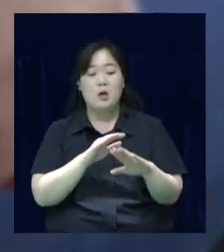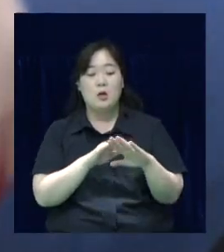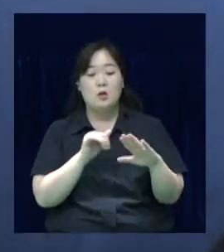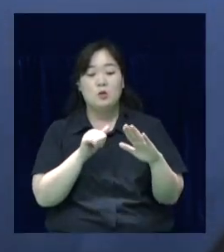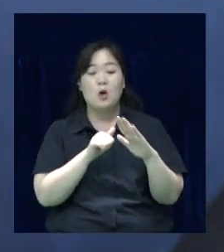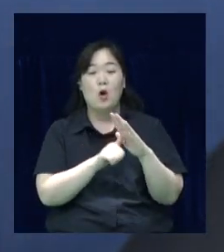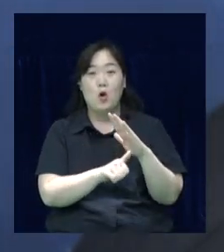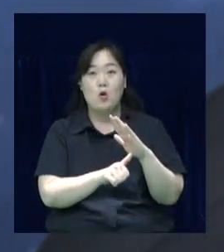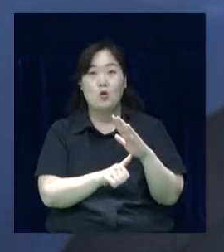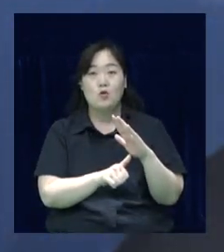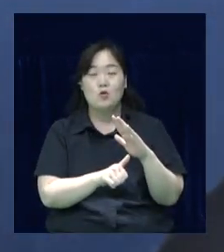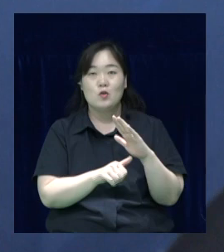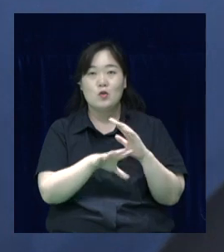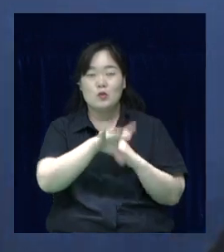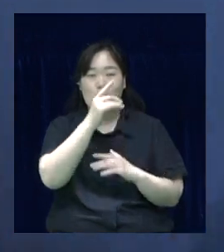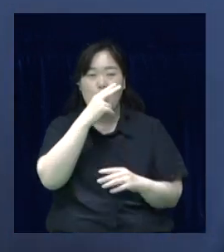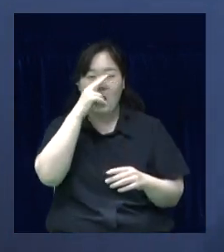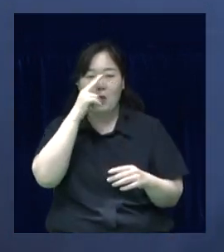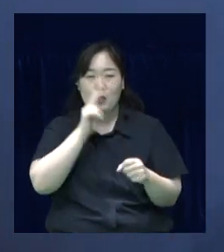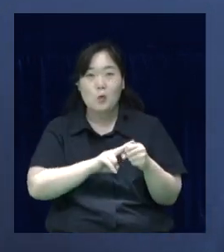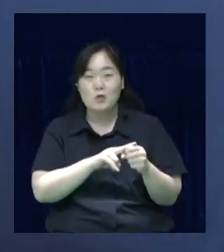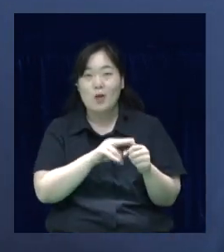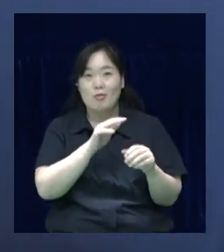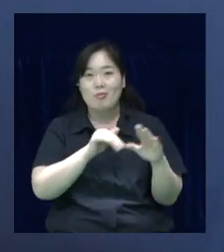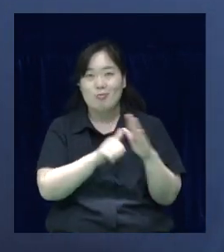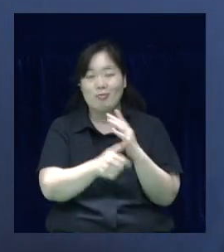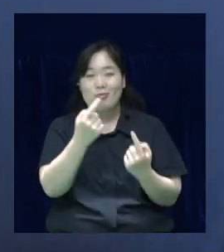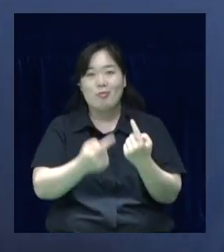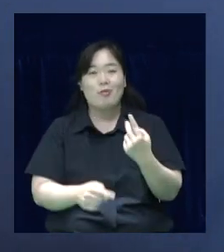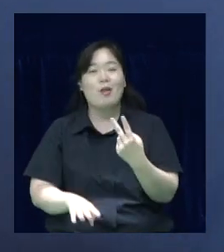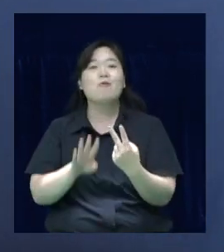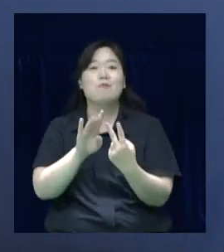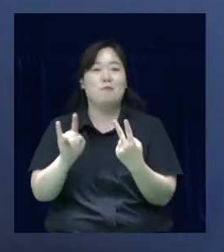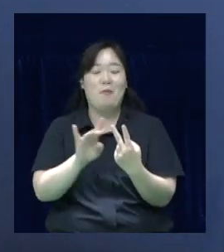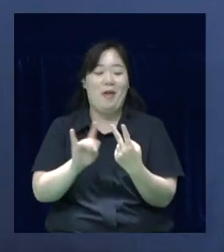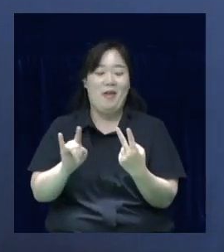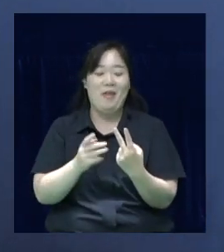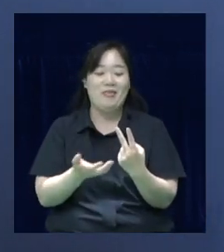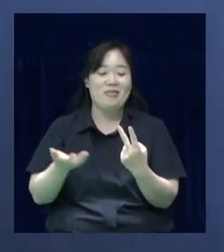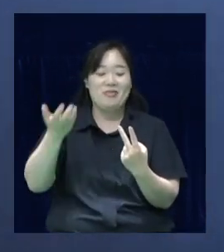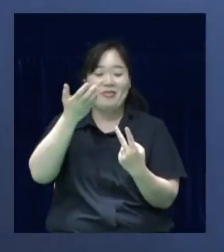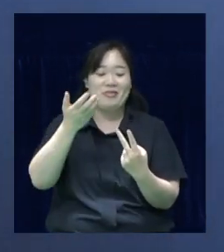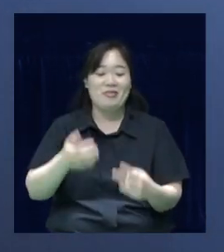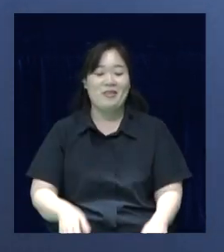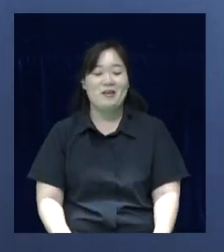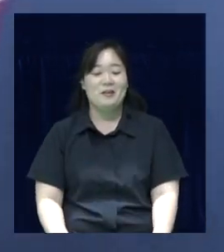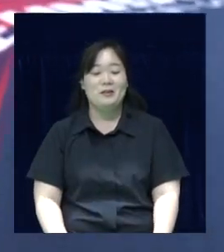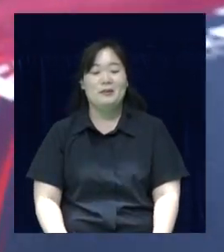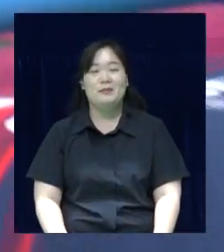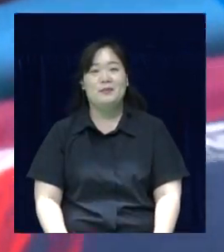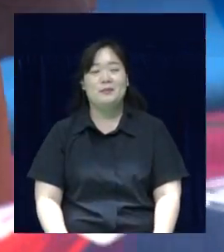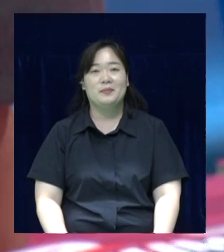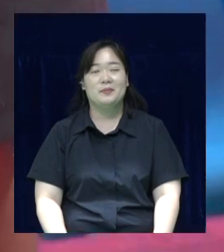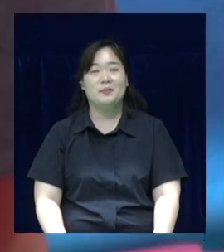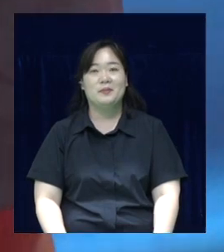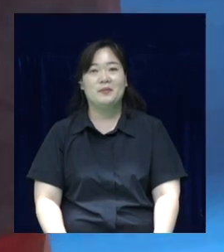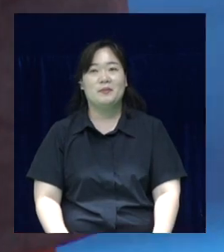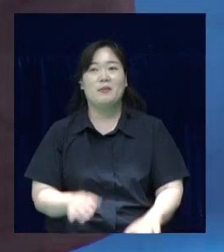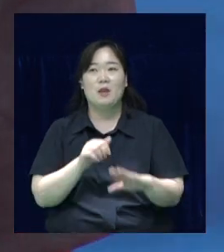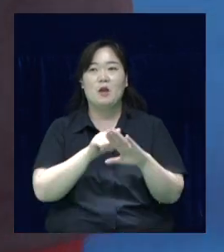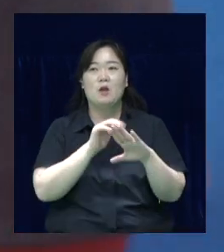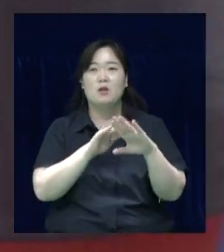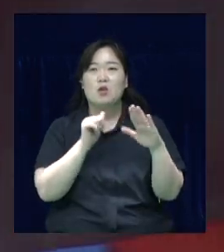높은 중량을 또 선택을 했고요. 그렇습니다. 역시 뭐 좀 두 살형이긴 한데 예, 예. 나름 또 선수